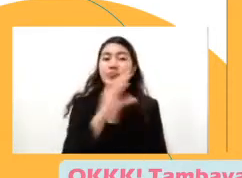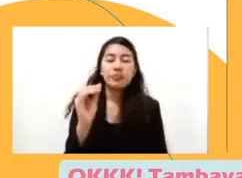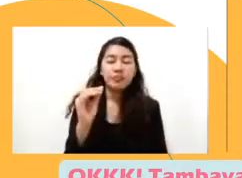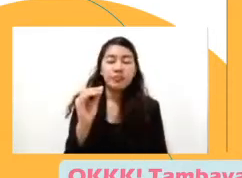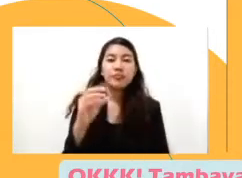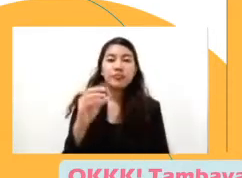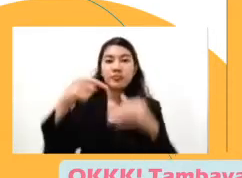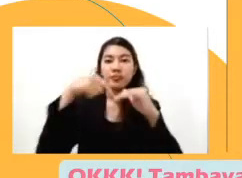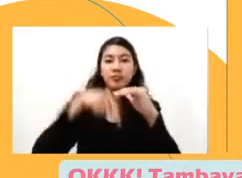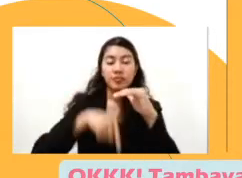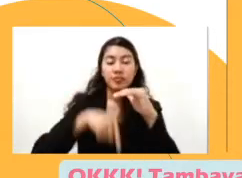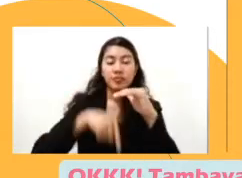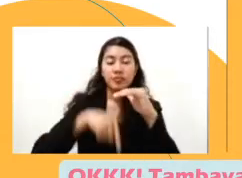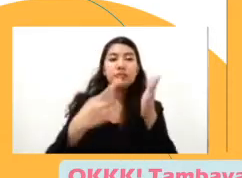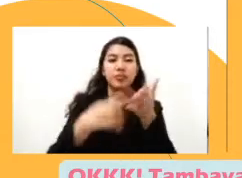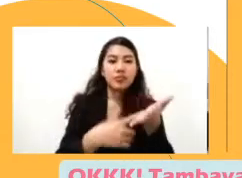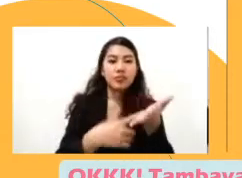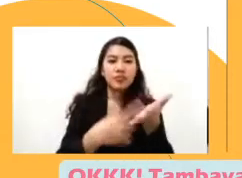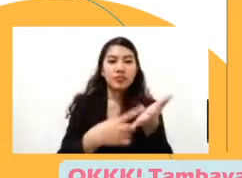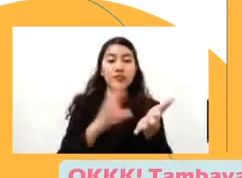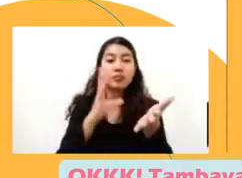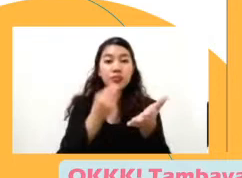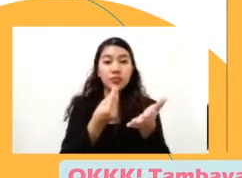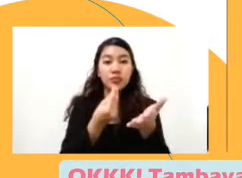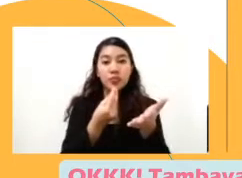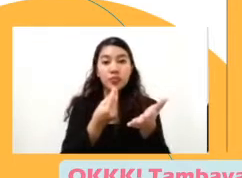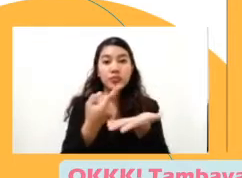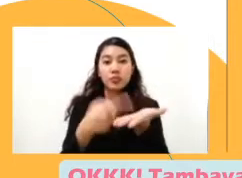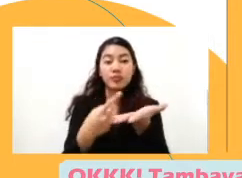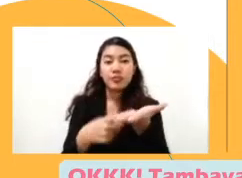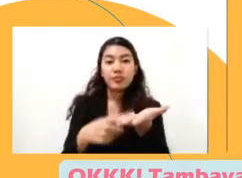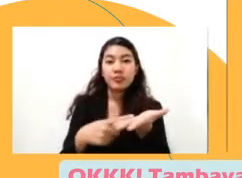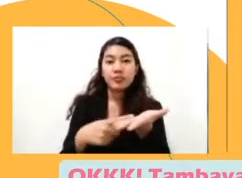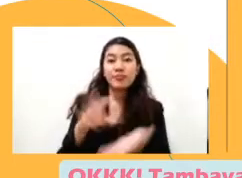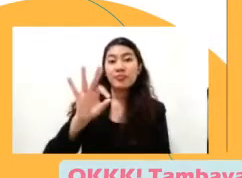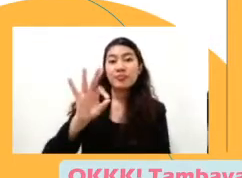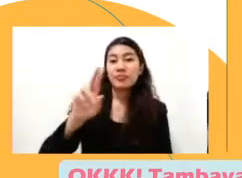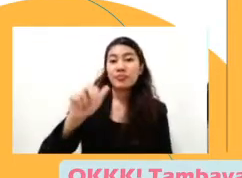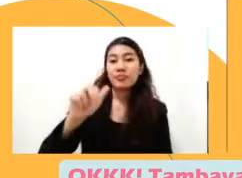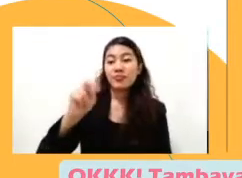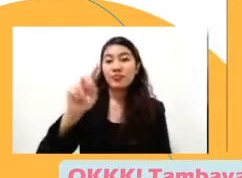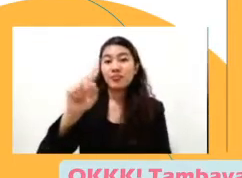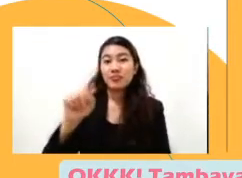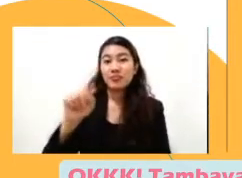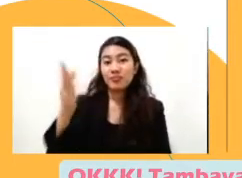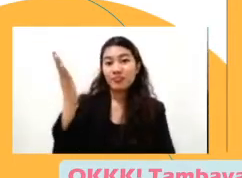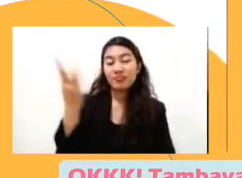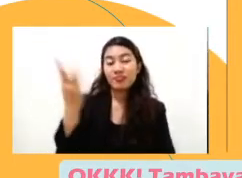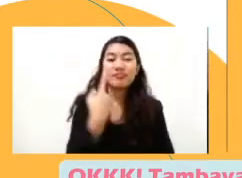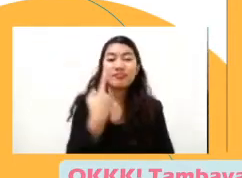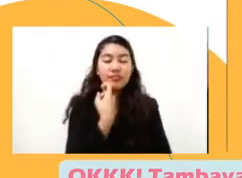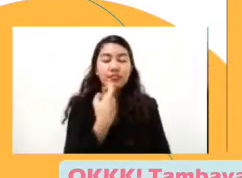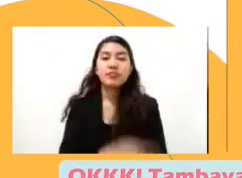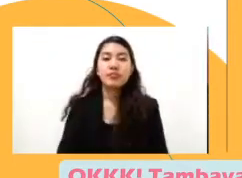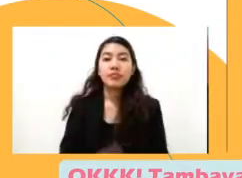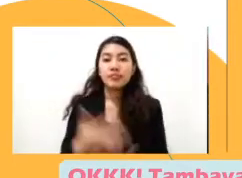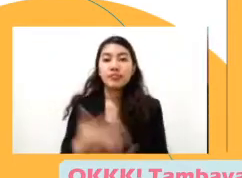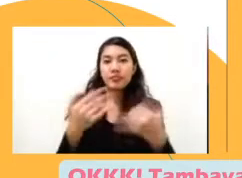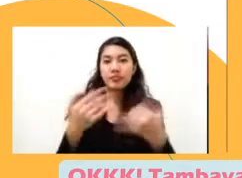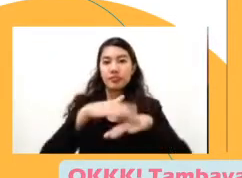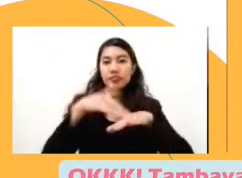usapan natin na hatid sa atin ni Ate Franz. Kaya naman, tinatawagan po natin muli si Ate Franz,